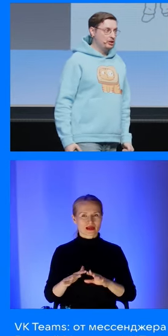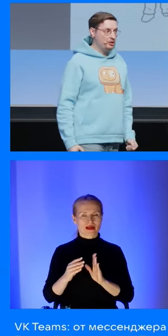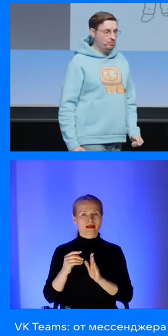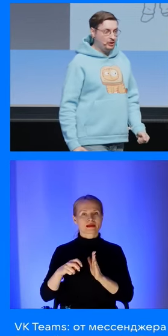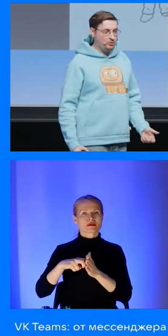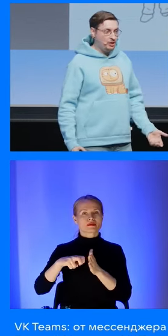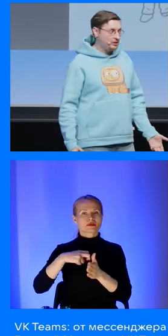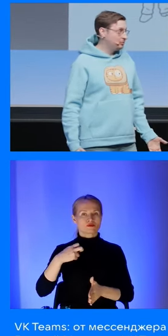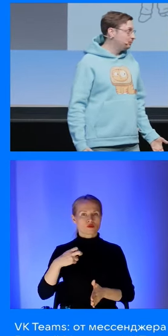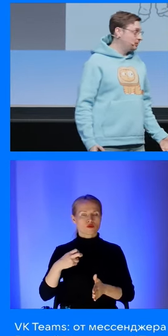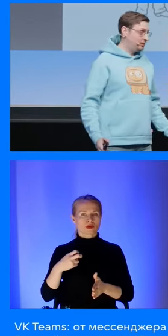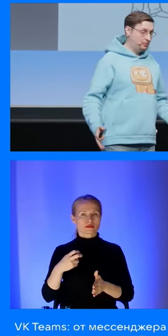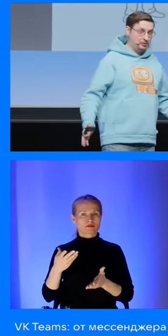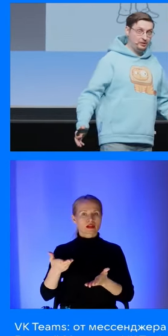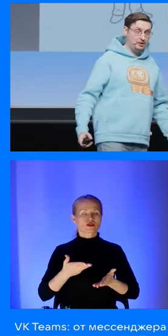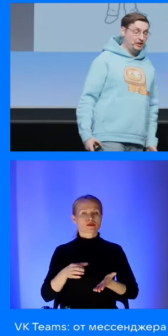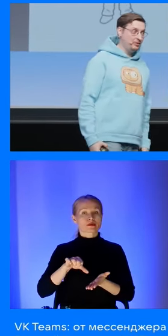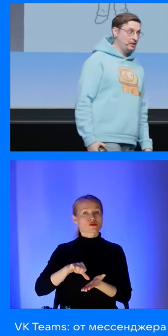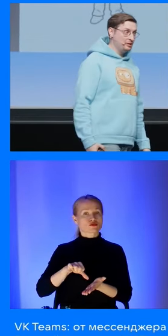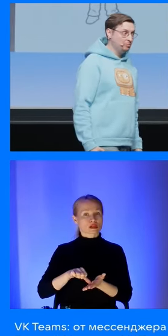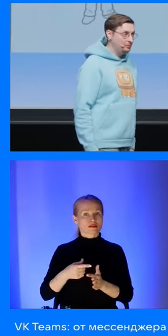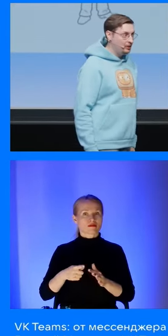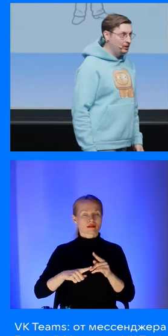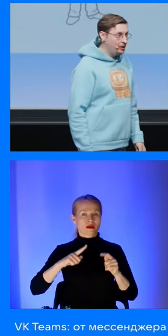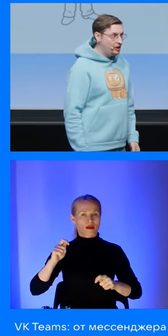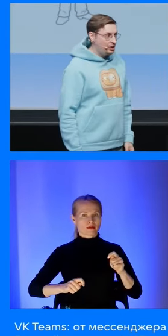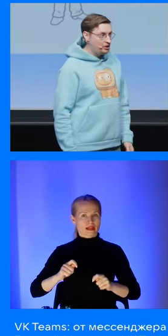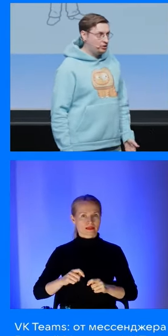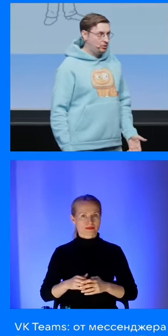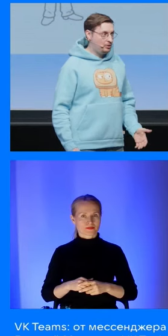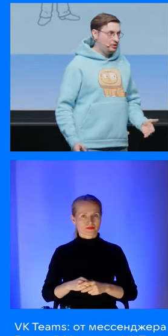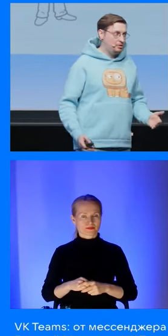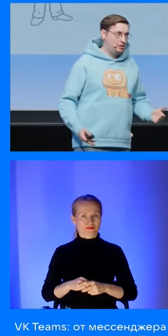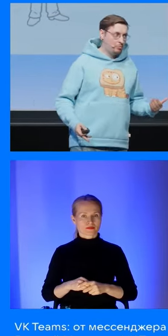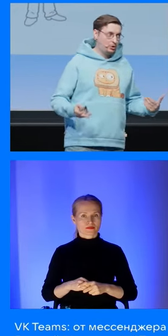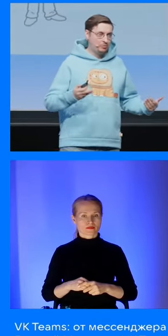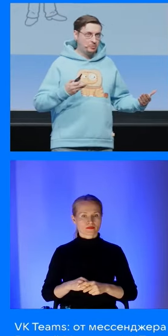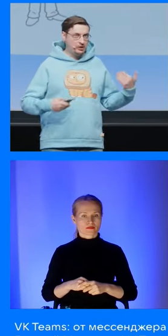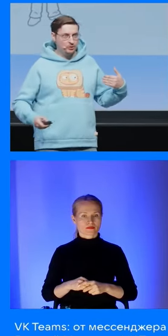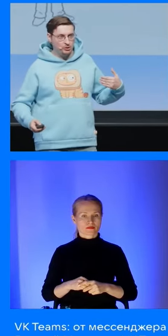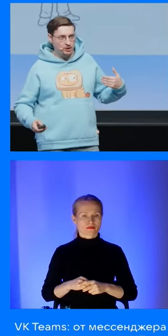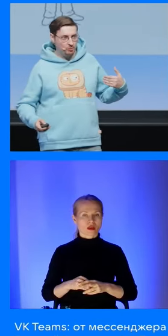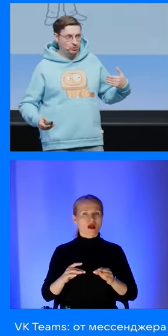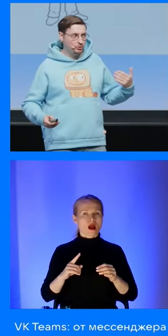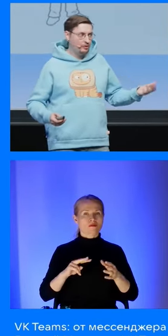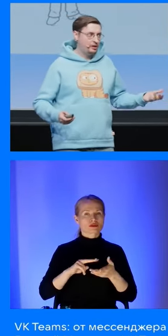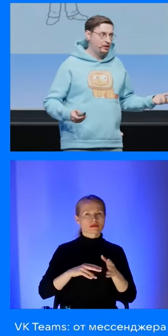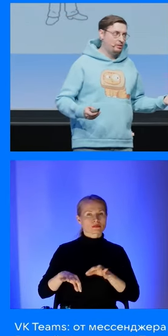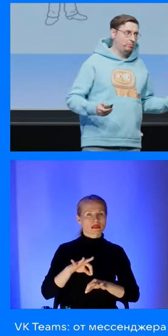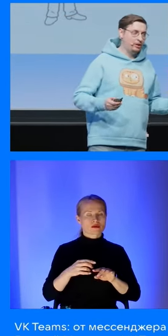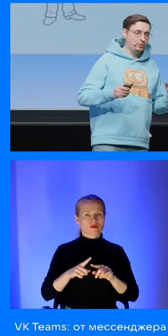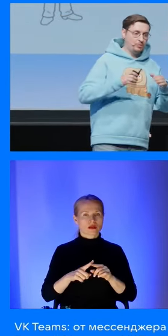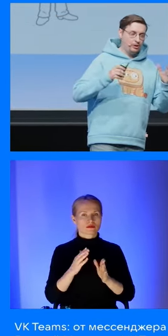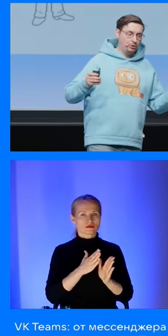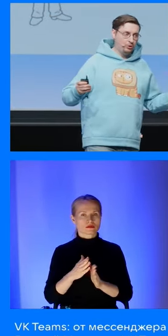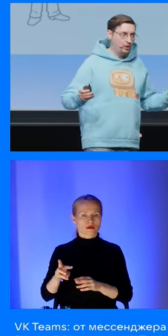с предложением принять участие в этой конференции. Что, как можем спроектировать эту систему? Ну,